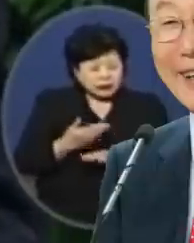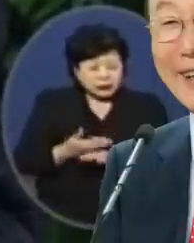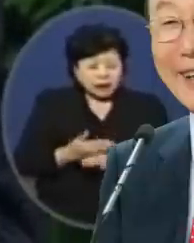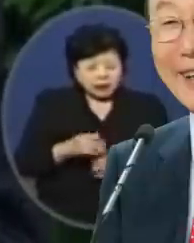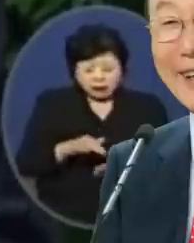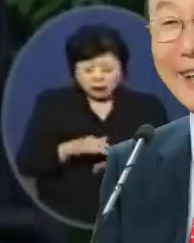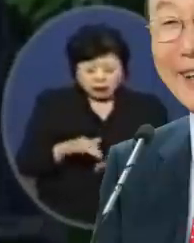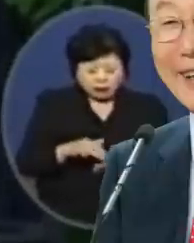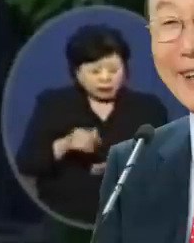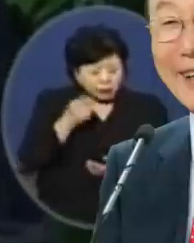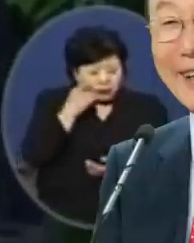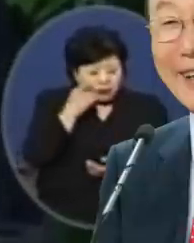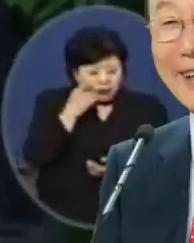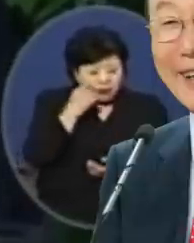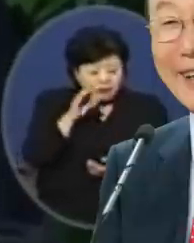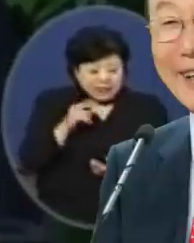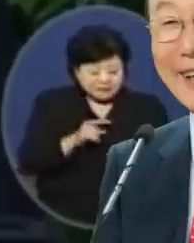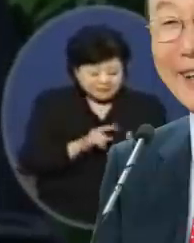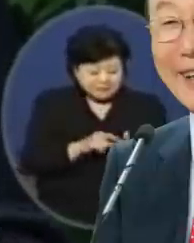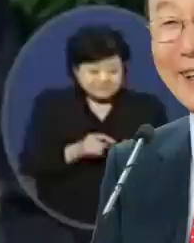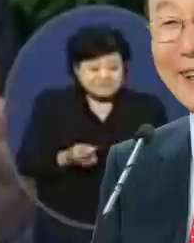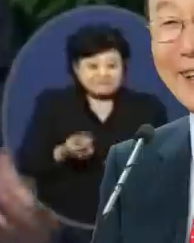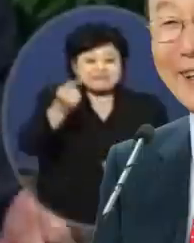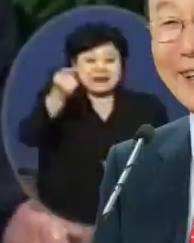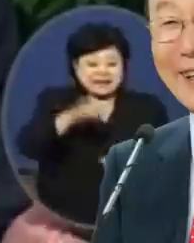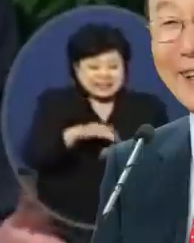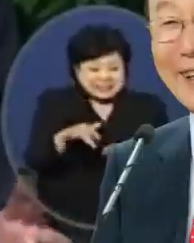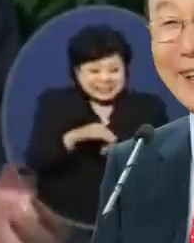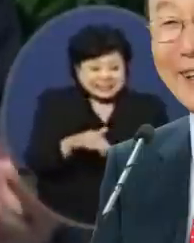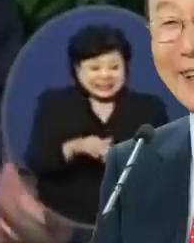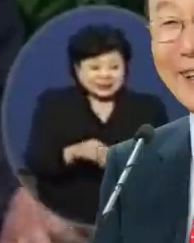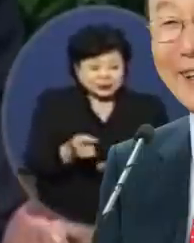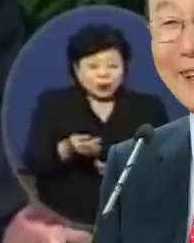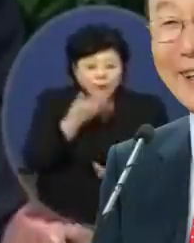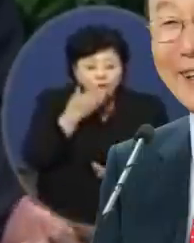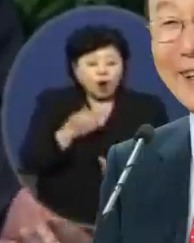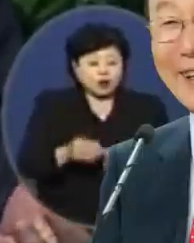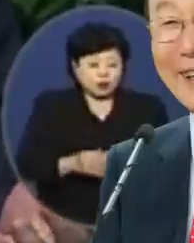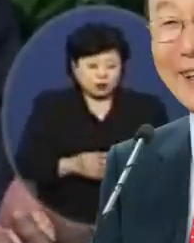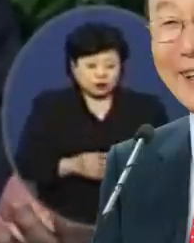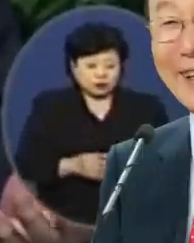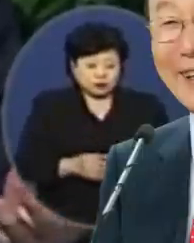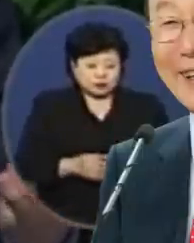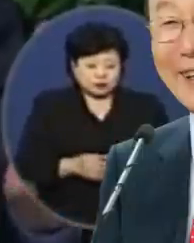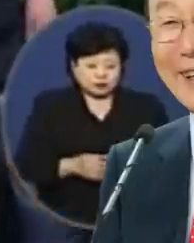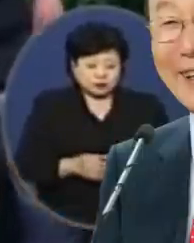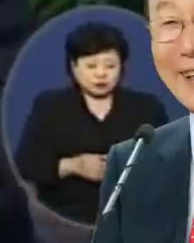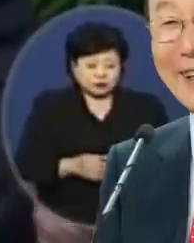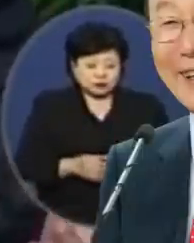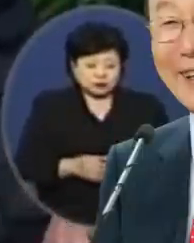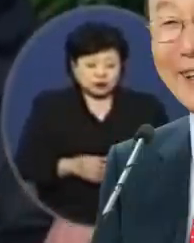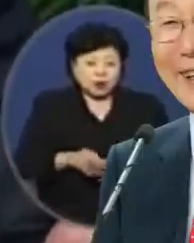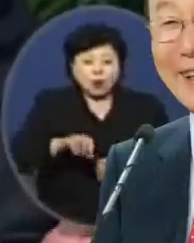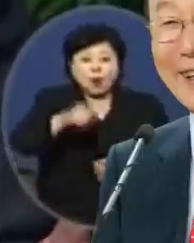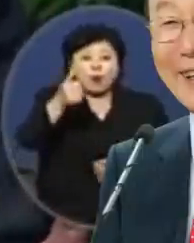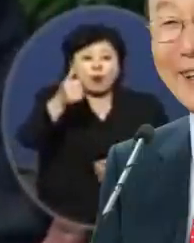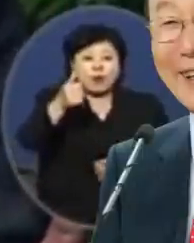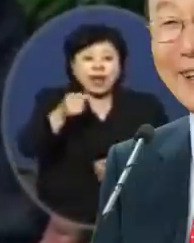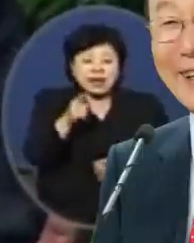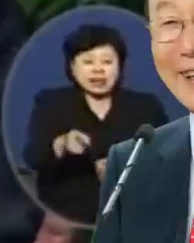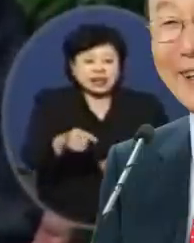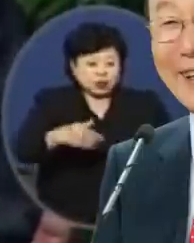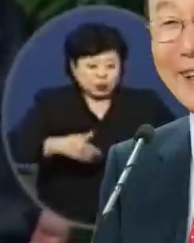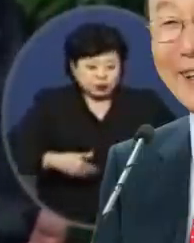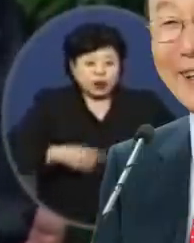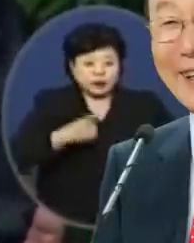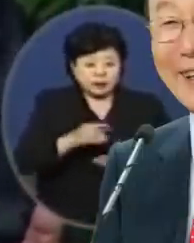그것을 순식간에 파악해가지고서 이 사람들에게 조금씩 먹일지라도 돈이 200데나리